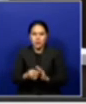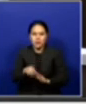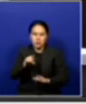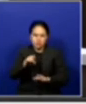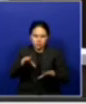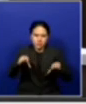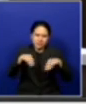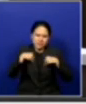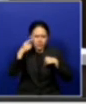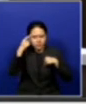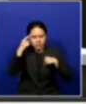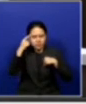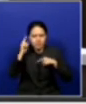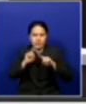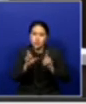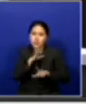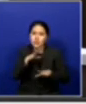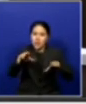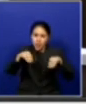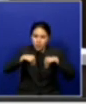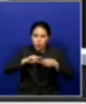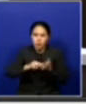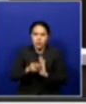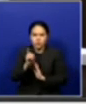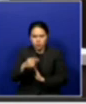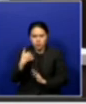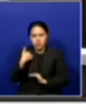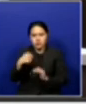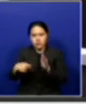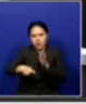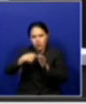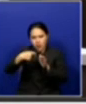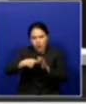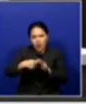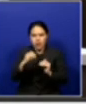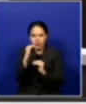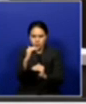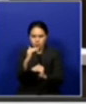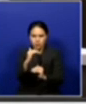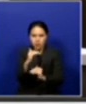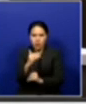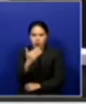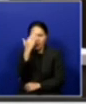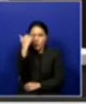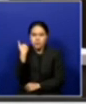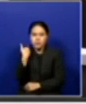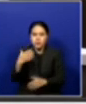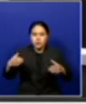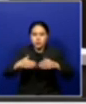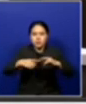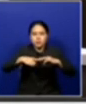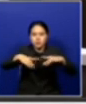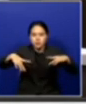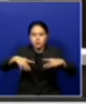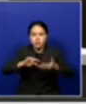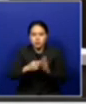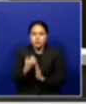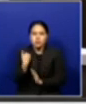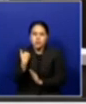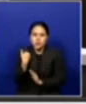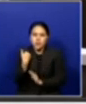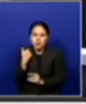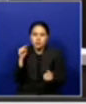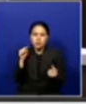แต่ถ้ารับต้องรับแบบมีเงื่อนไขครับผมเองนี่ไม่รับหลักการแน่นอนฝ่ายค้านเรารณรงค์ที่ไม่รับหลักการแ